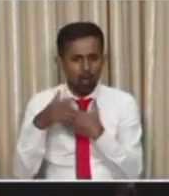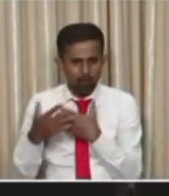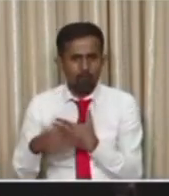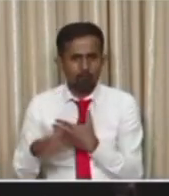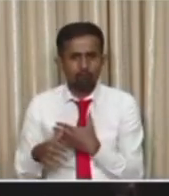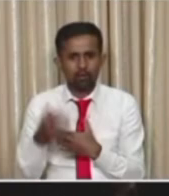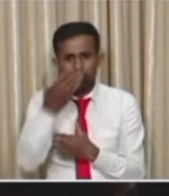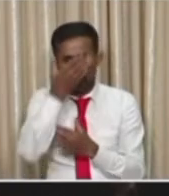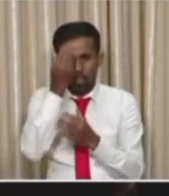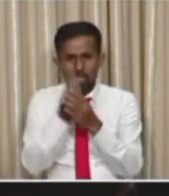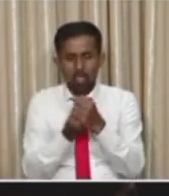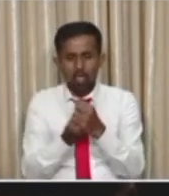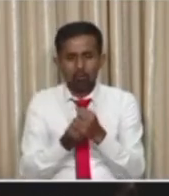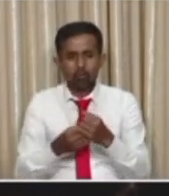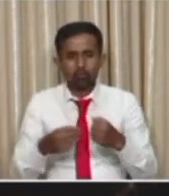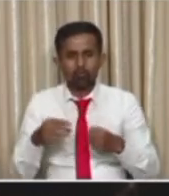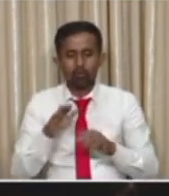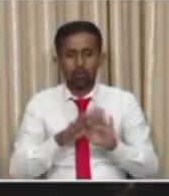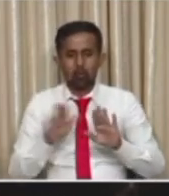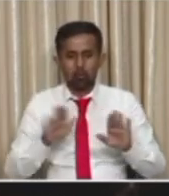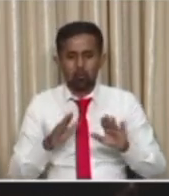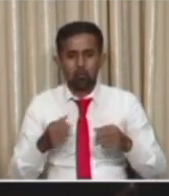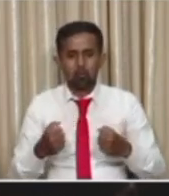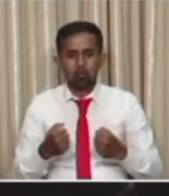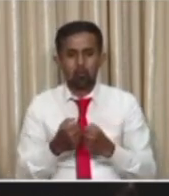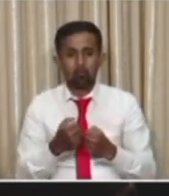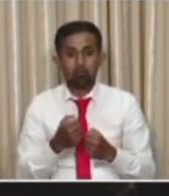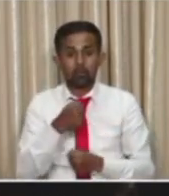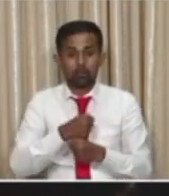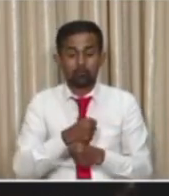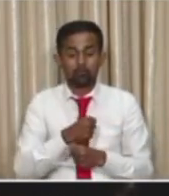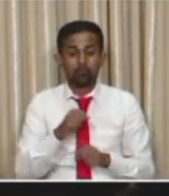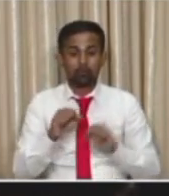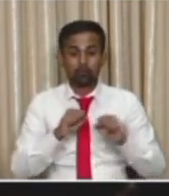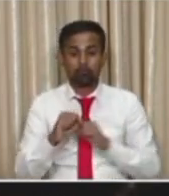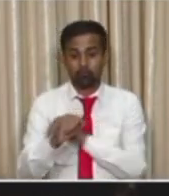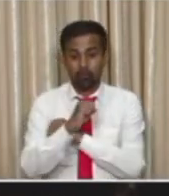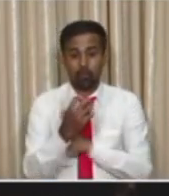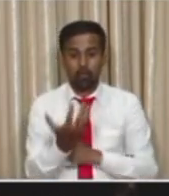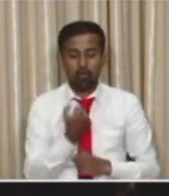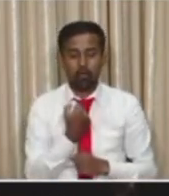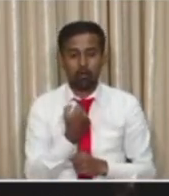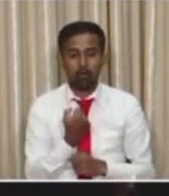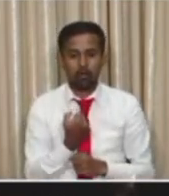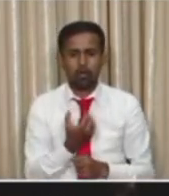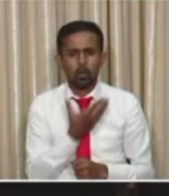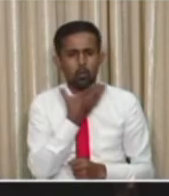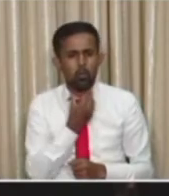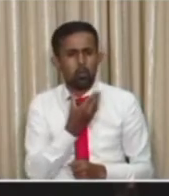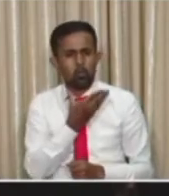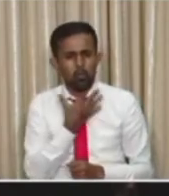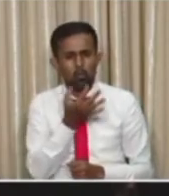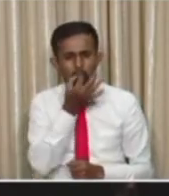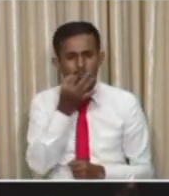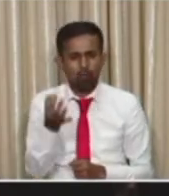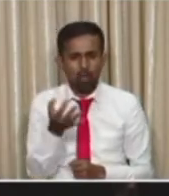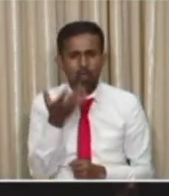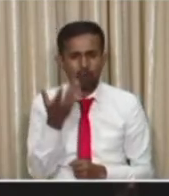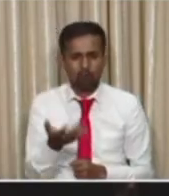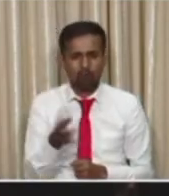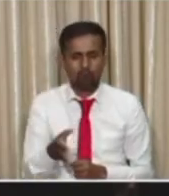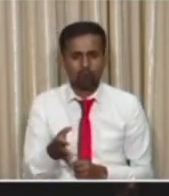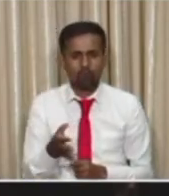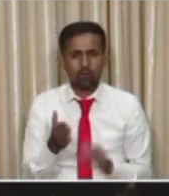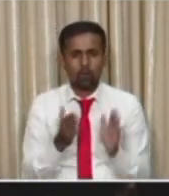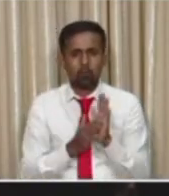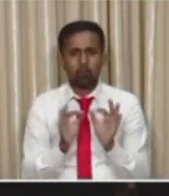அதிகாரத்தை கைப்பற்றலாம் என்பதற்காக பெரிதான விமர்சனங்களையும் பொய்களையும் அவிழ்த்து விட்டது ஊடகங்கள் தான். எனவே ஊடகம் அப்பட்டமான ஒரு பொய்யை சொல்கிற போது